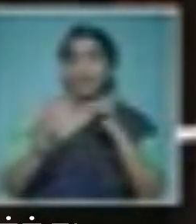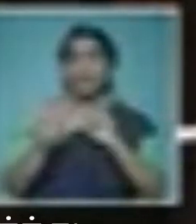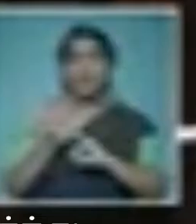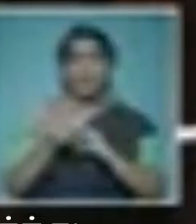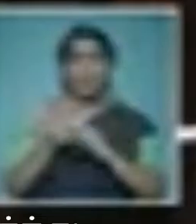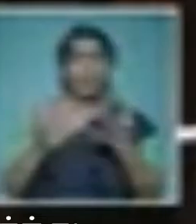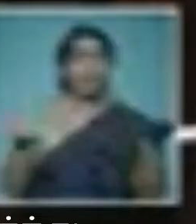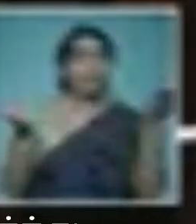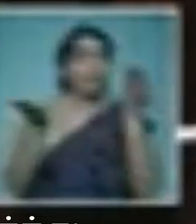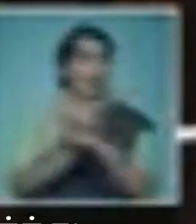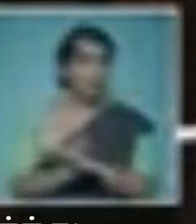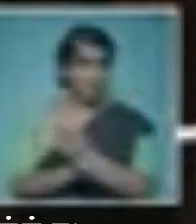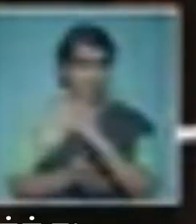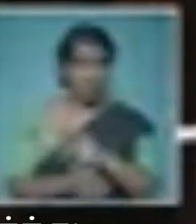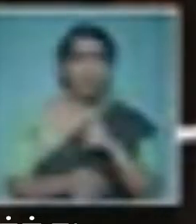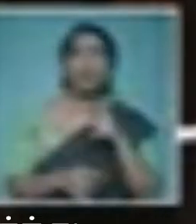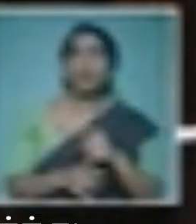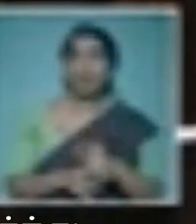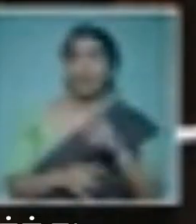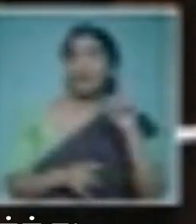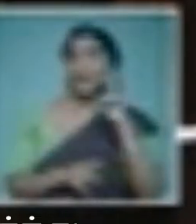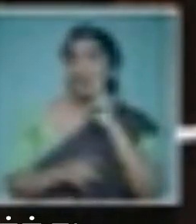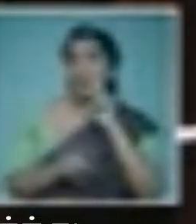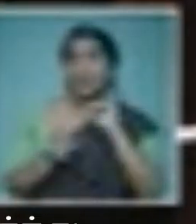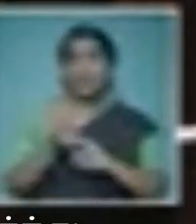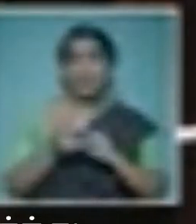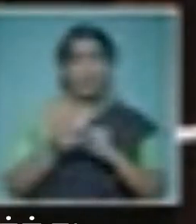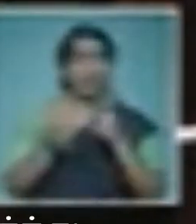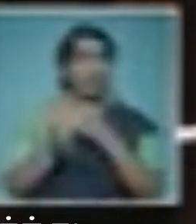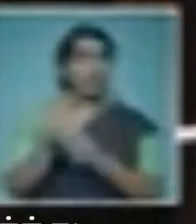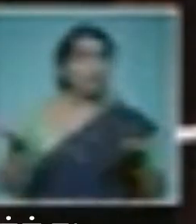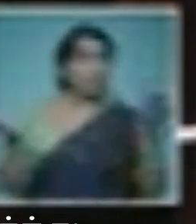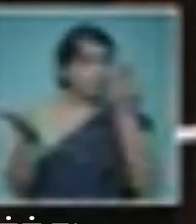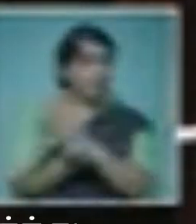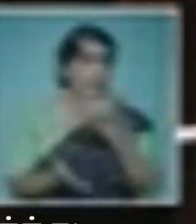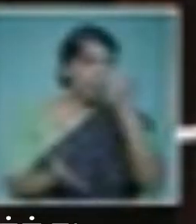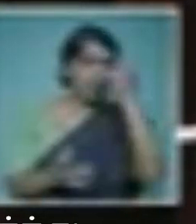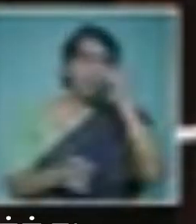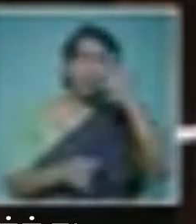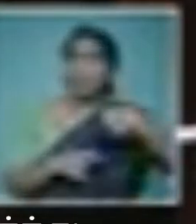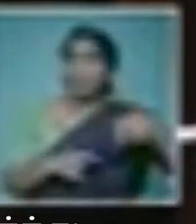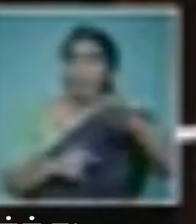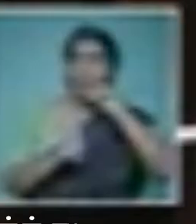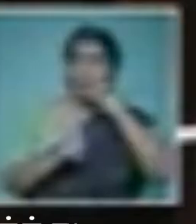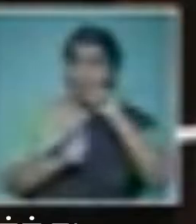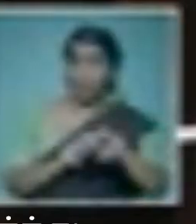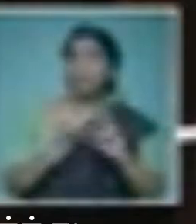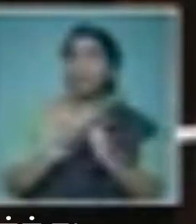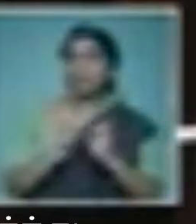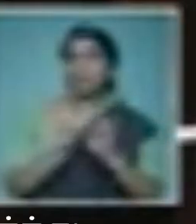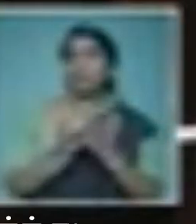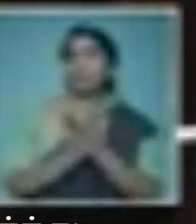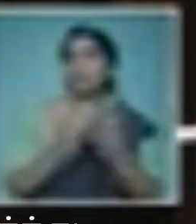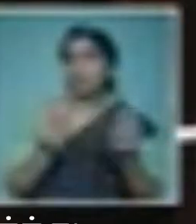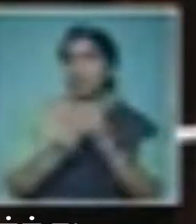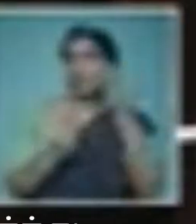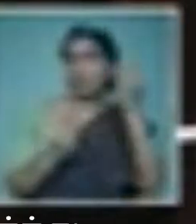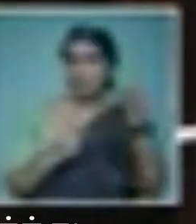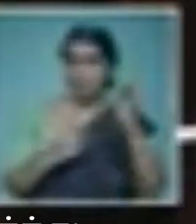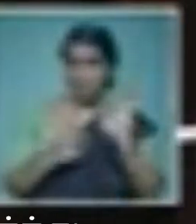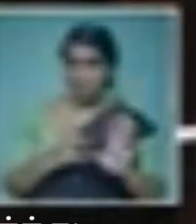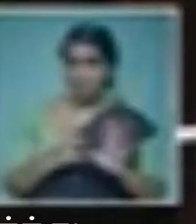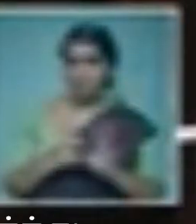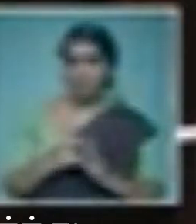அந்த விக்ரமசிங்க சம்பந்தன் ஒப்பந்தத்தின் ஊடாக தமிழ் மக்களுக்கான நிரந்தரமான அரசியல் தீர்வை நீங்க வழங்க வேண்டும் என்றதை இந்த இடத்தில் சொல்றோம்.